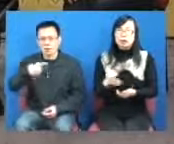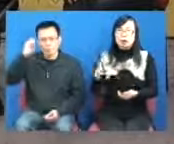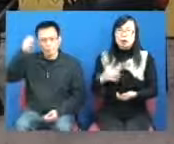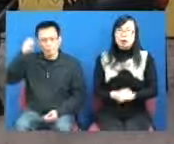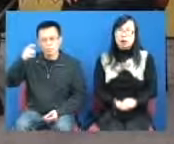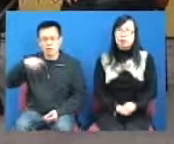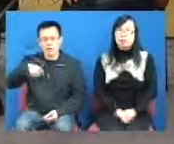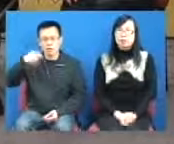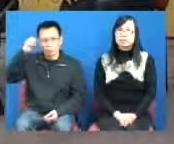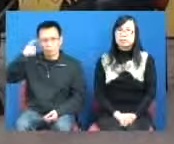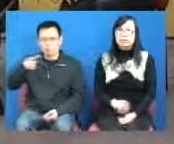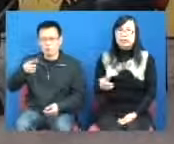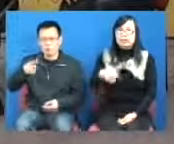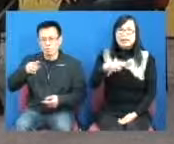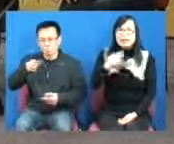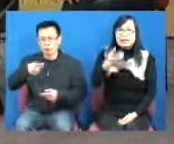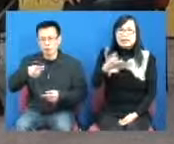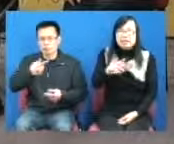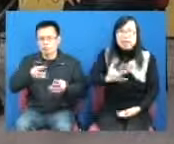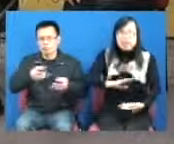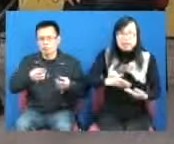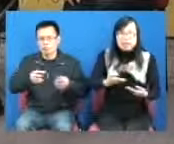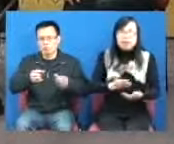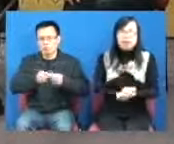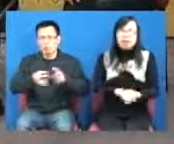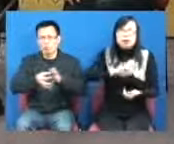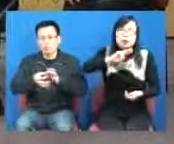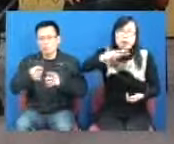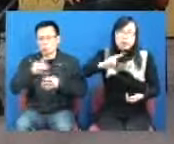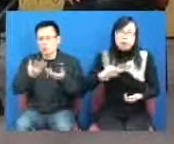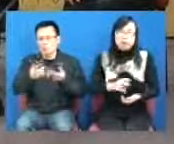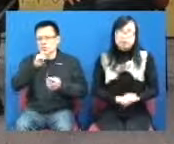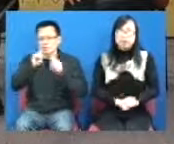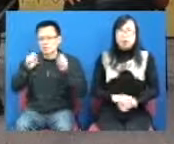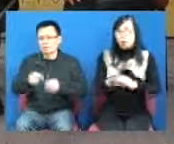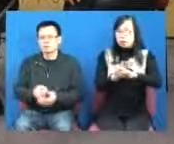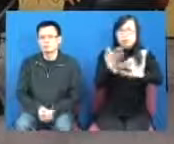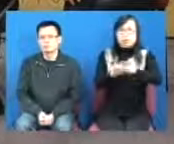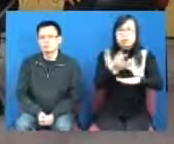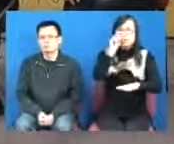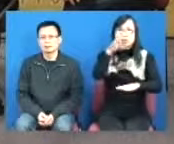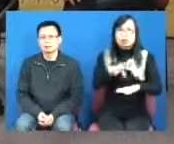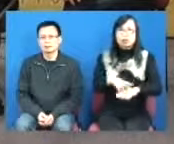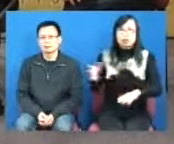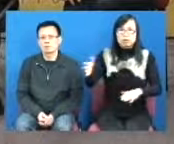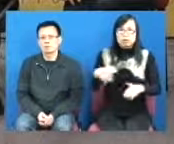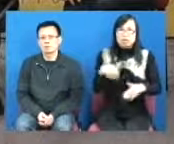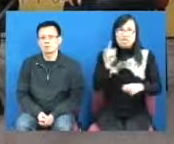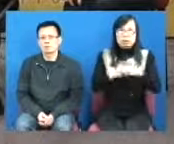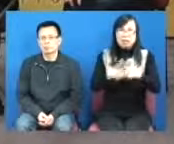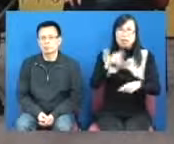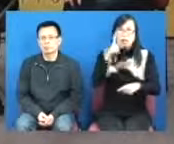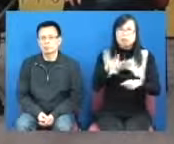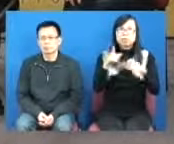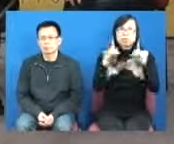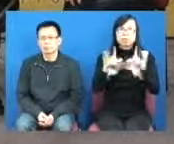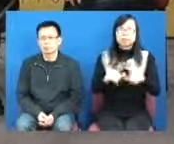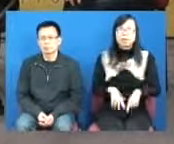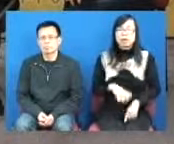他他的公關可能有也鬥一鬥你說是不是他重複一次說他還以理直氣壯扮起他的臉